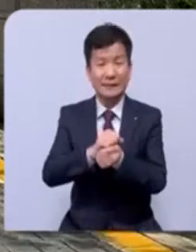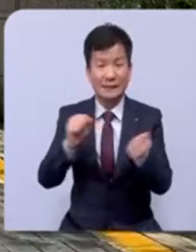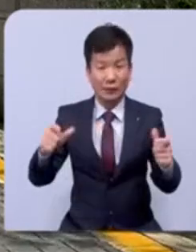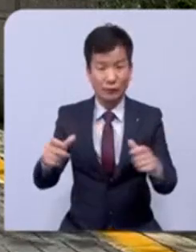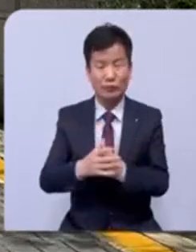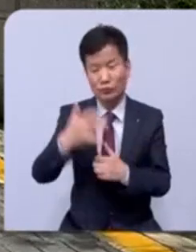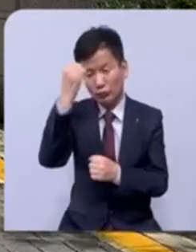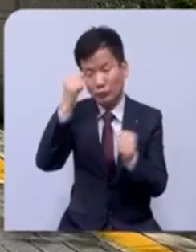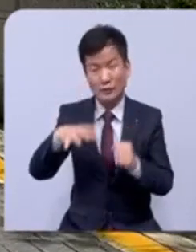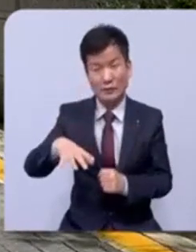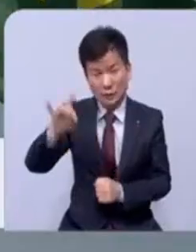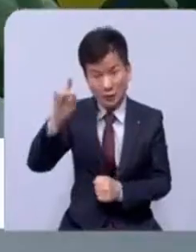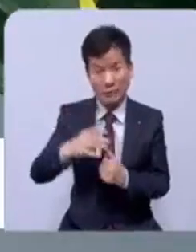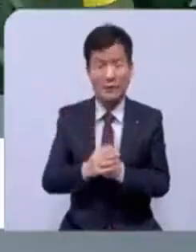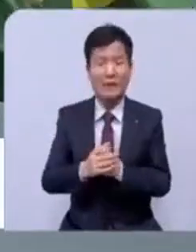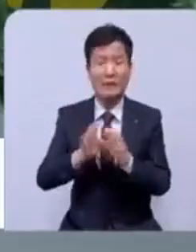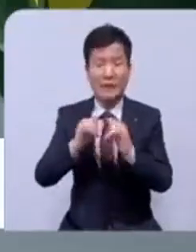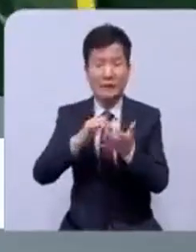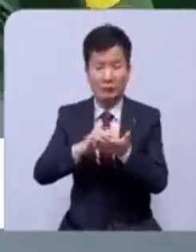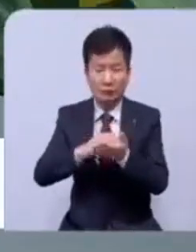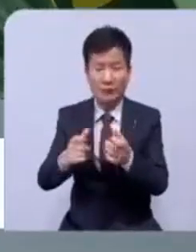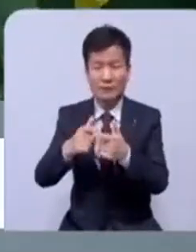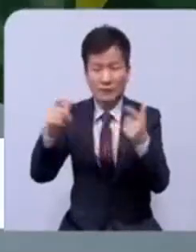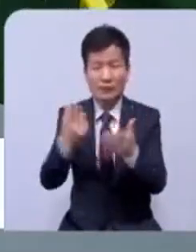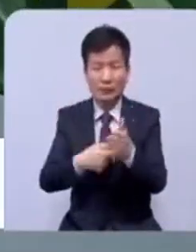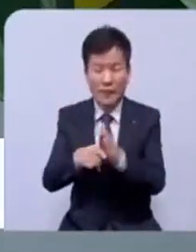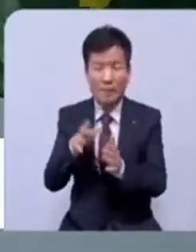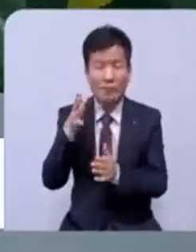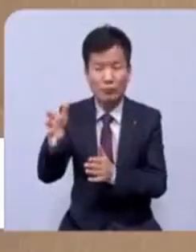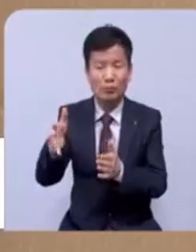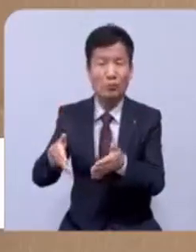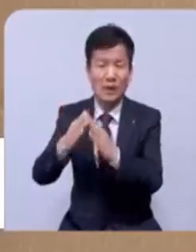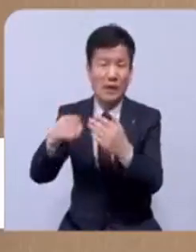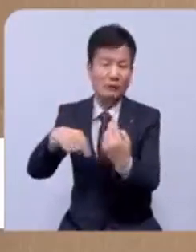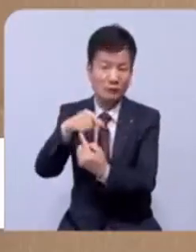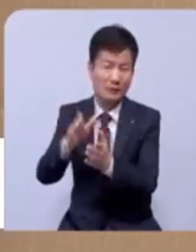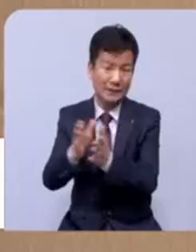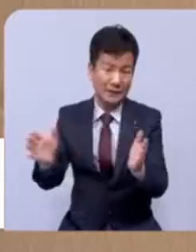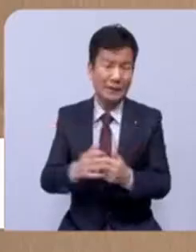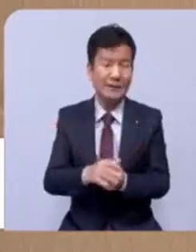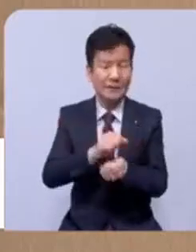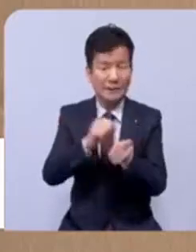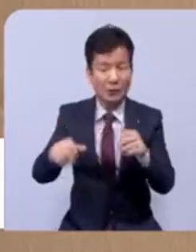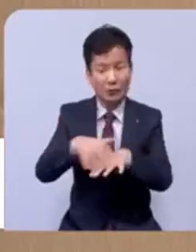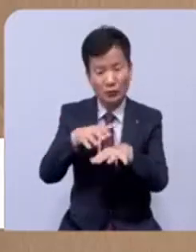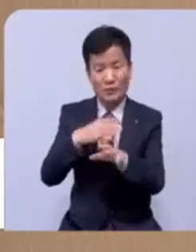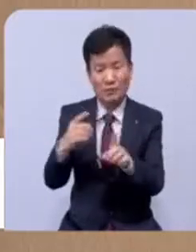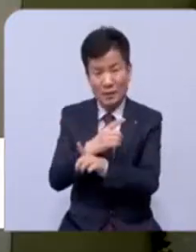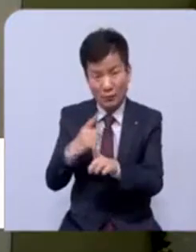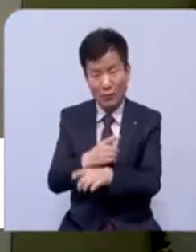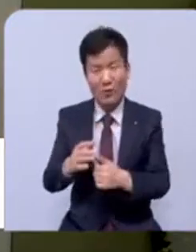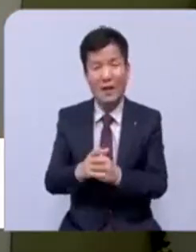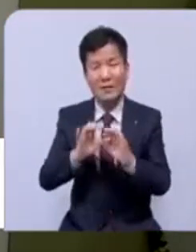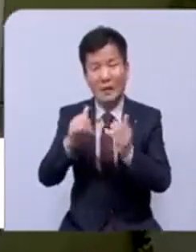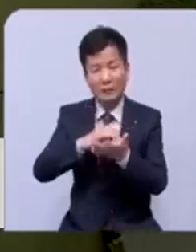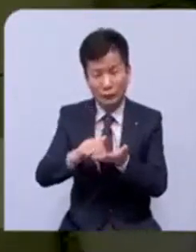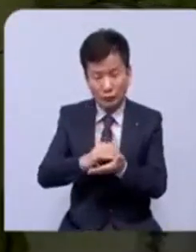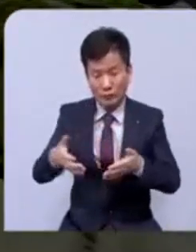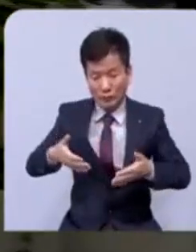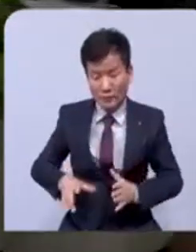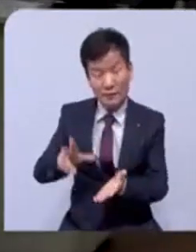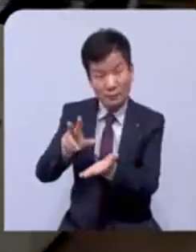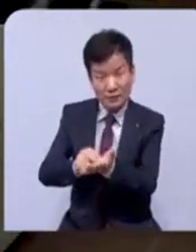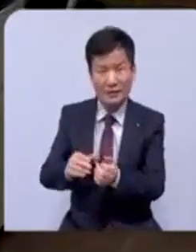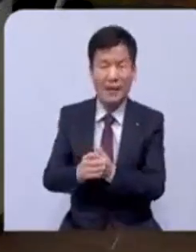진천군이 충북에서 처음으로 인구 전담 부서를 운영합니다. 진천군은 최근 조직 개편을 통해 인구와 저출산